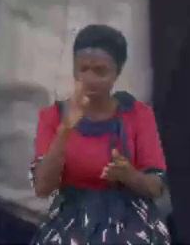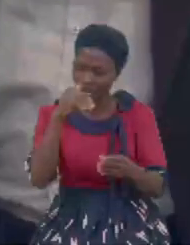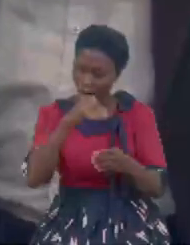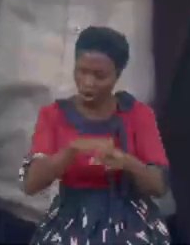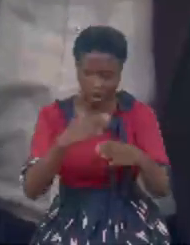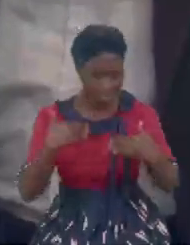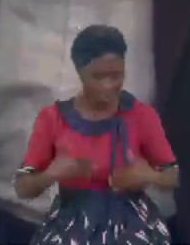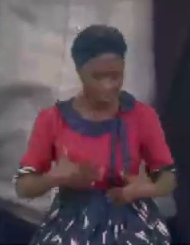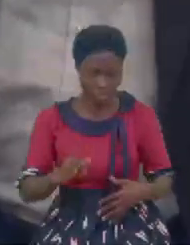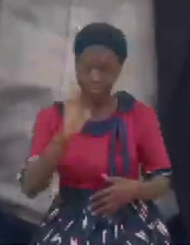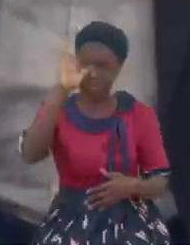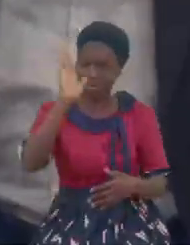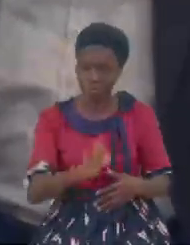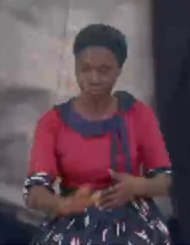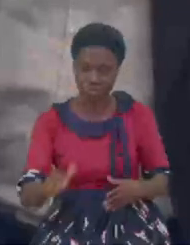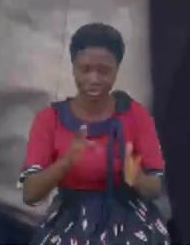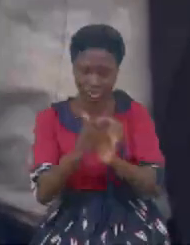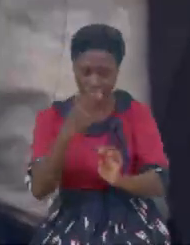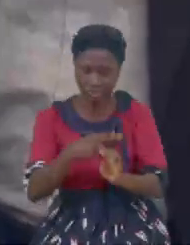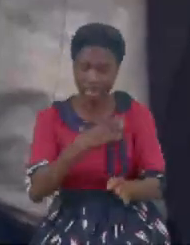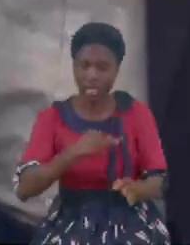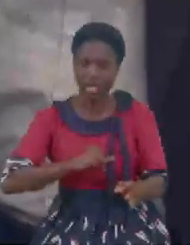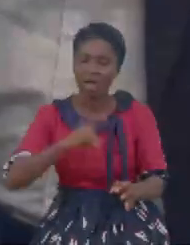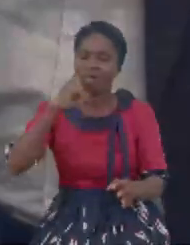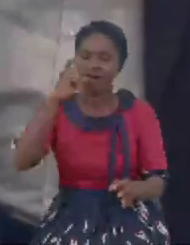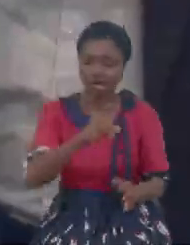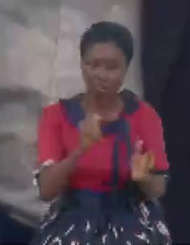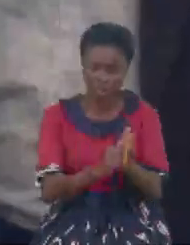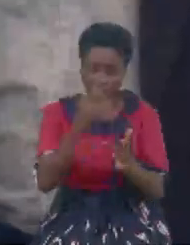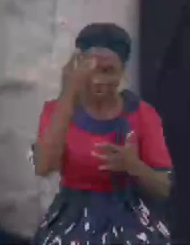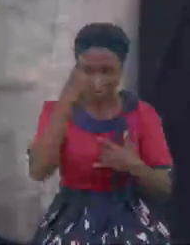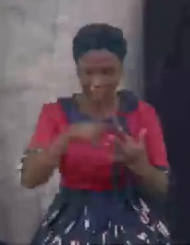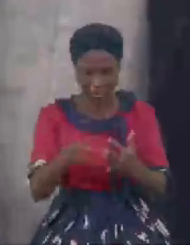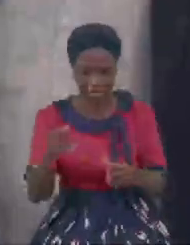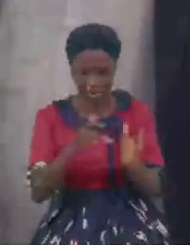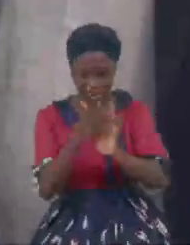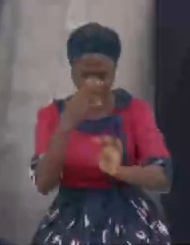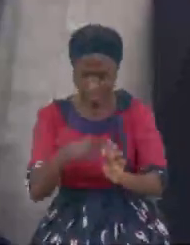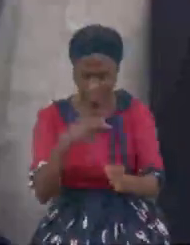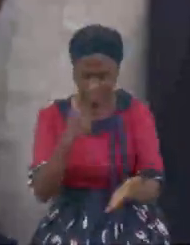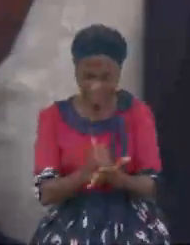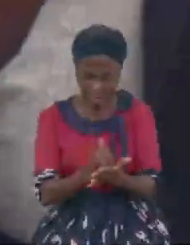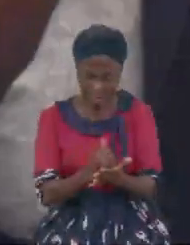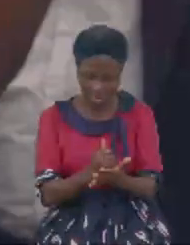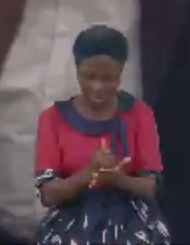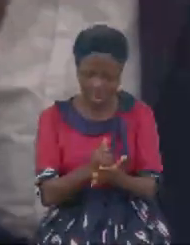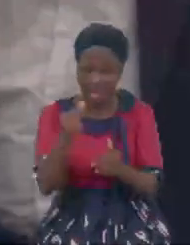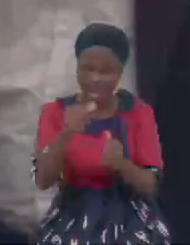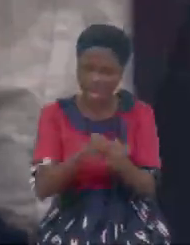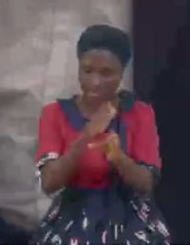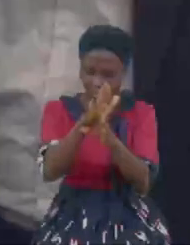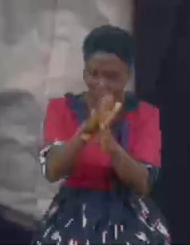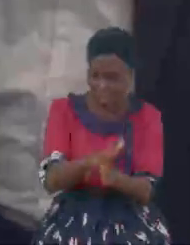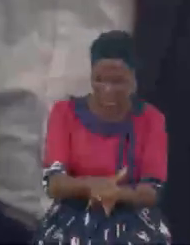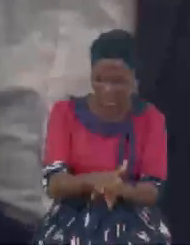Aucune maladie, qu'il n'y ait plus de maladie dans le corps de tes enfants. Je commande aux maladies de sortir au nom de